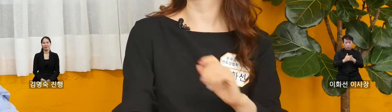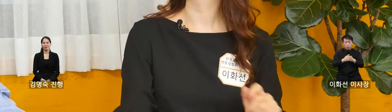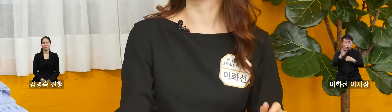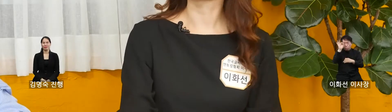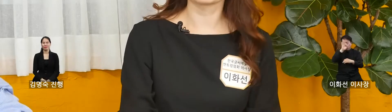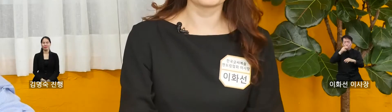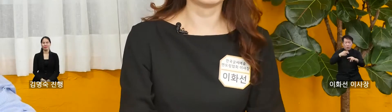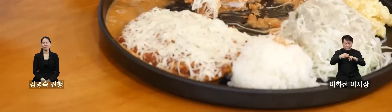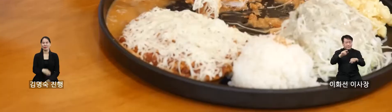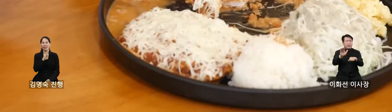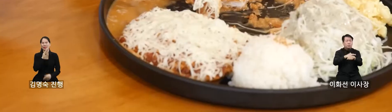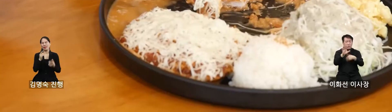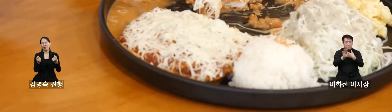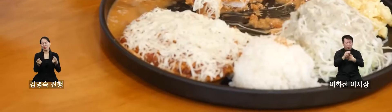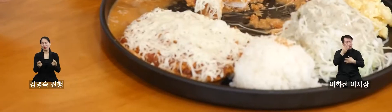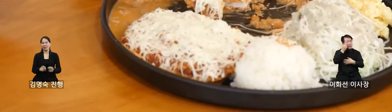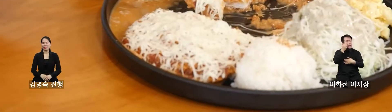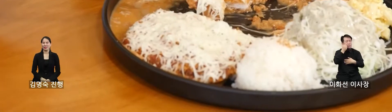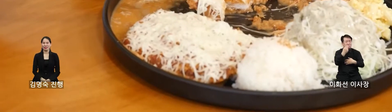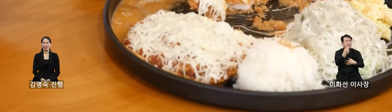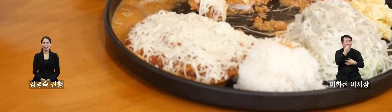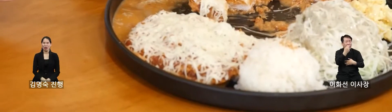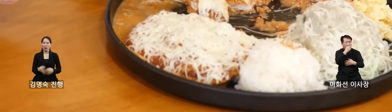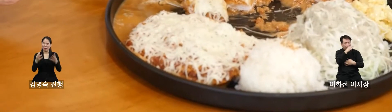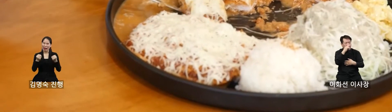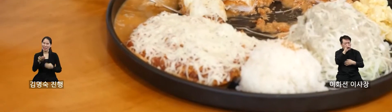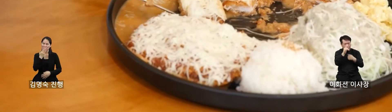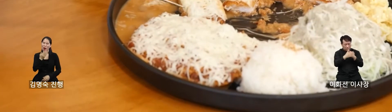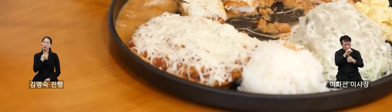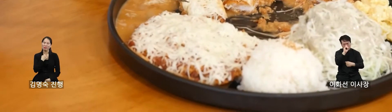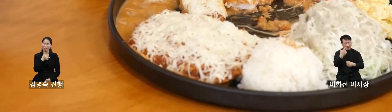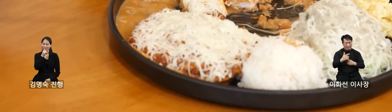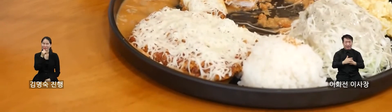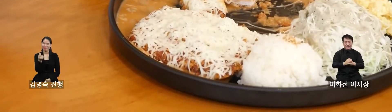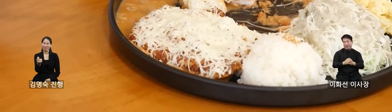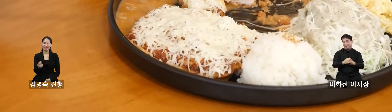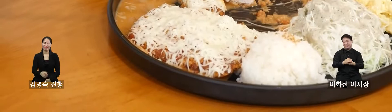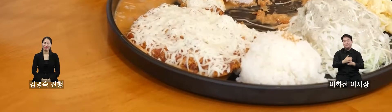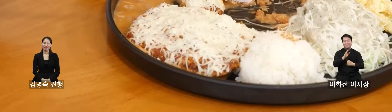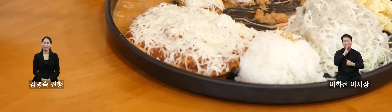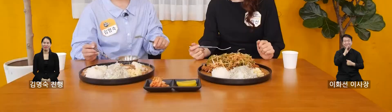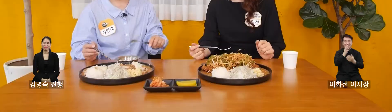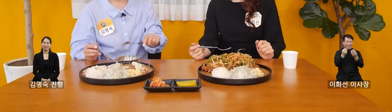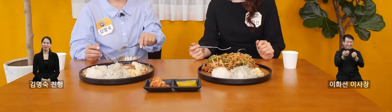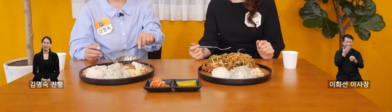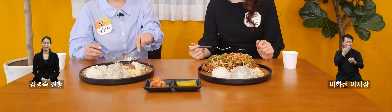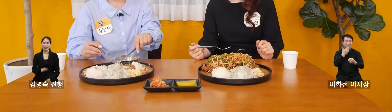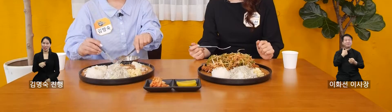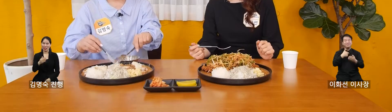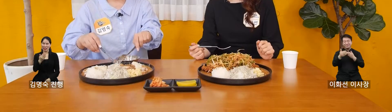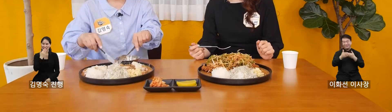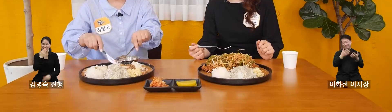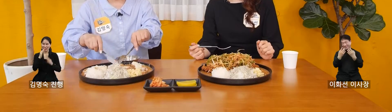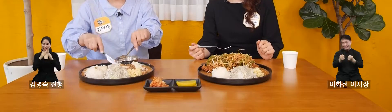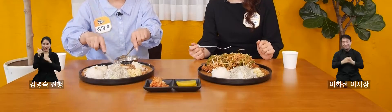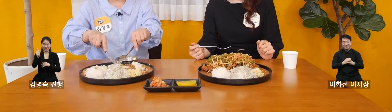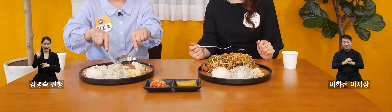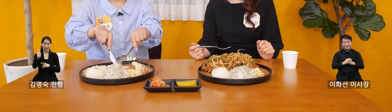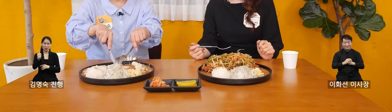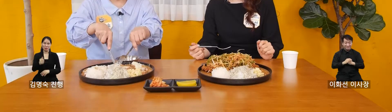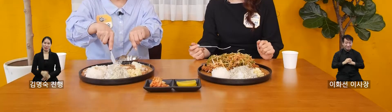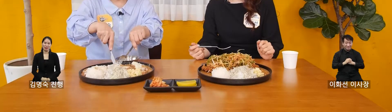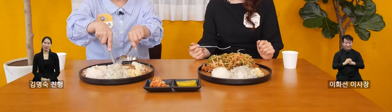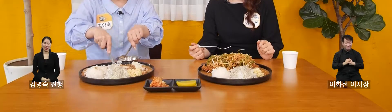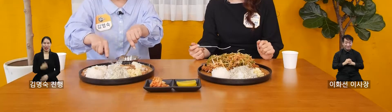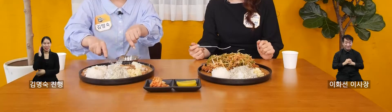튀기면. 맞아요. 많이 드셔보셨네. 많이 먹어봤죠. 여기 사장님이 또